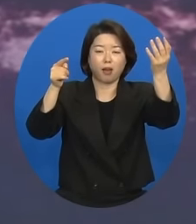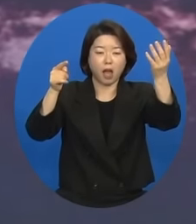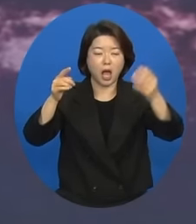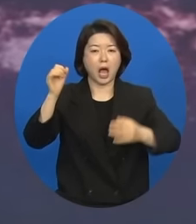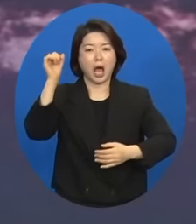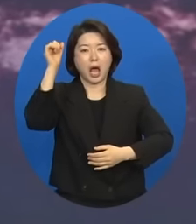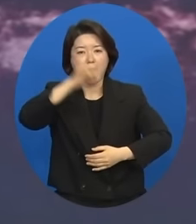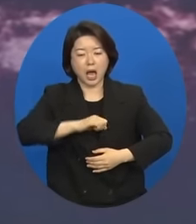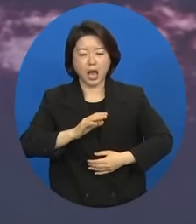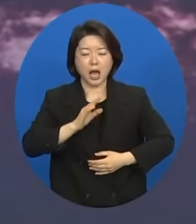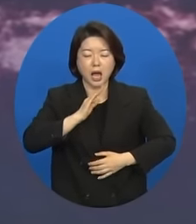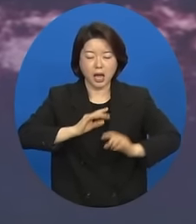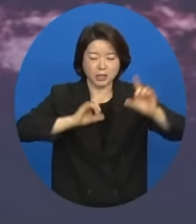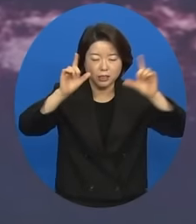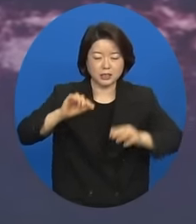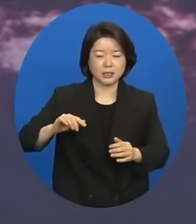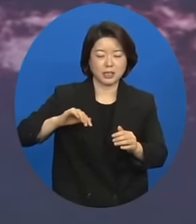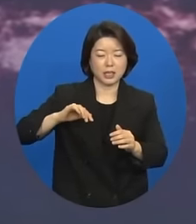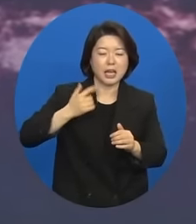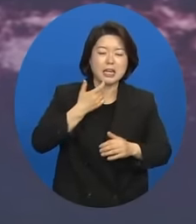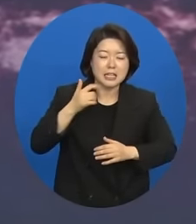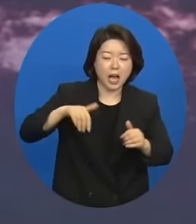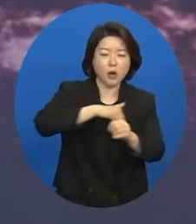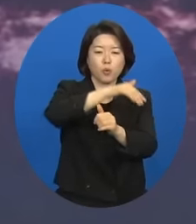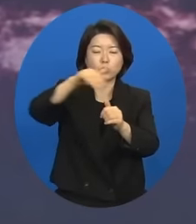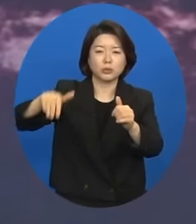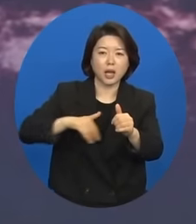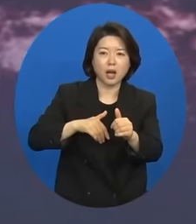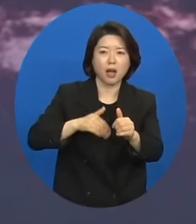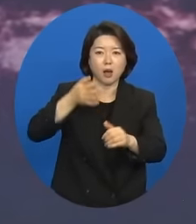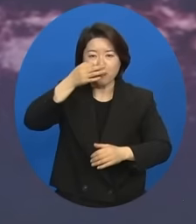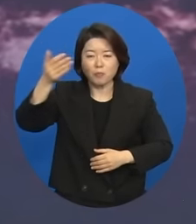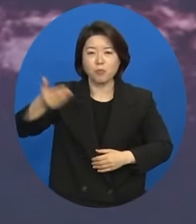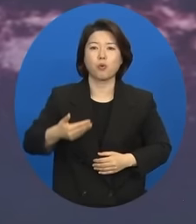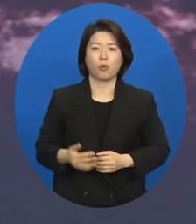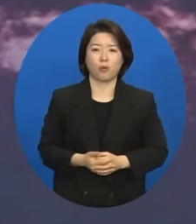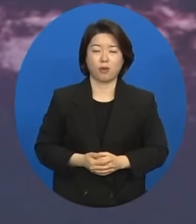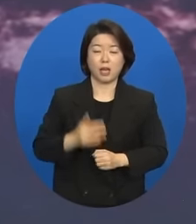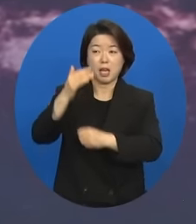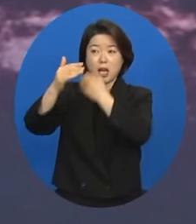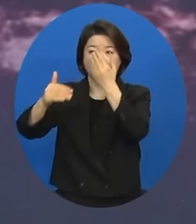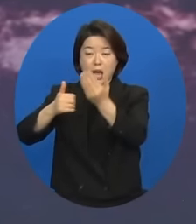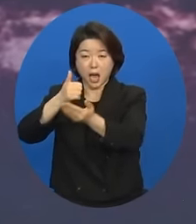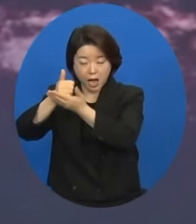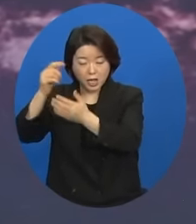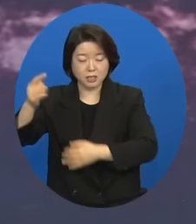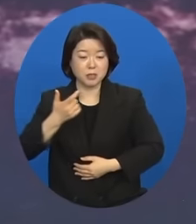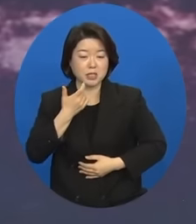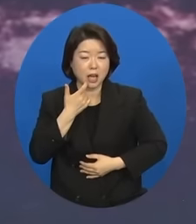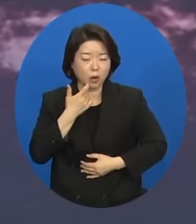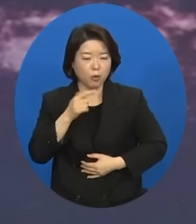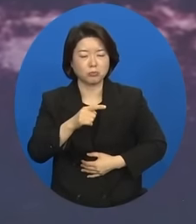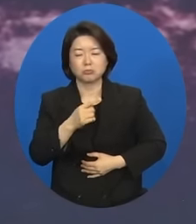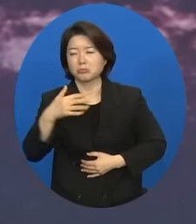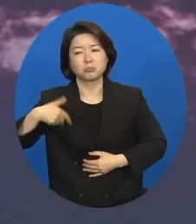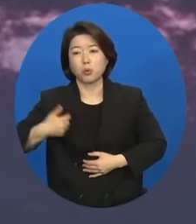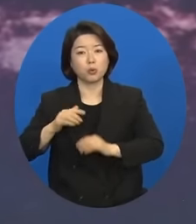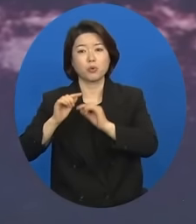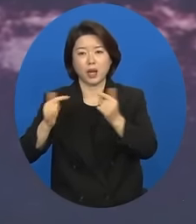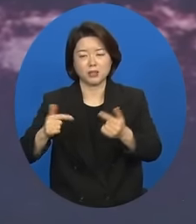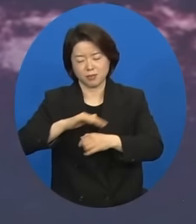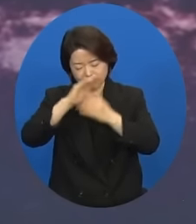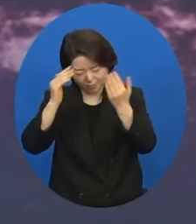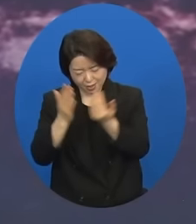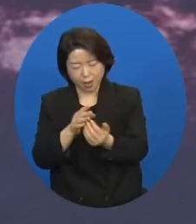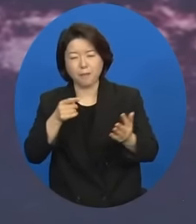있는 일이었던 것입니다 야곱의 형편을 하나님이 모르지 않고 다 알고 있었다는 것이죠 그래서